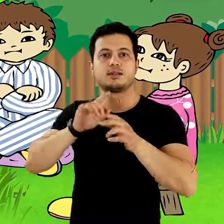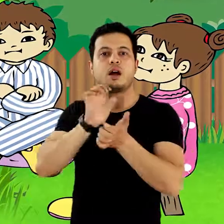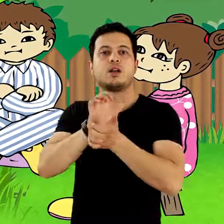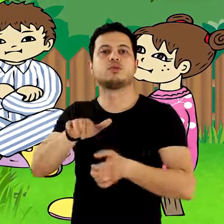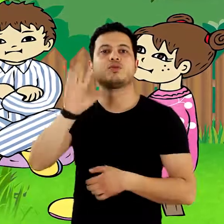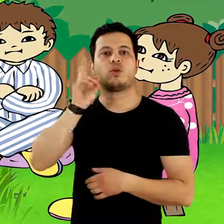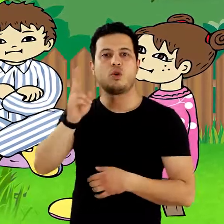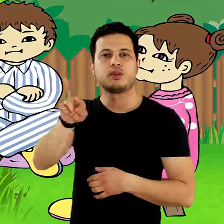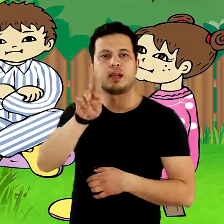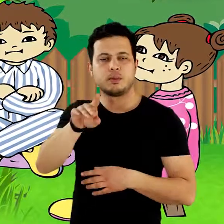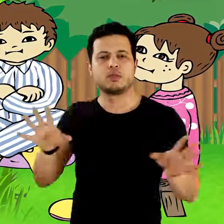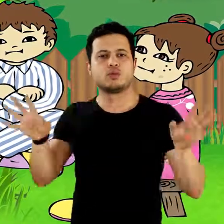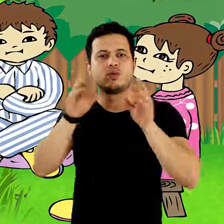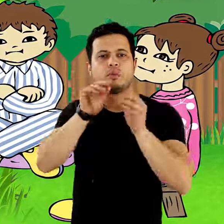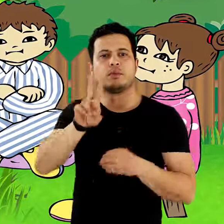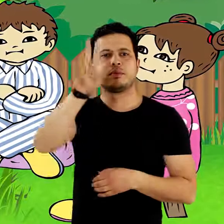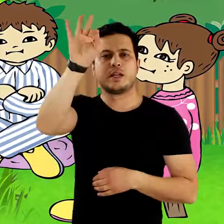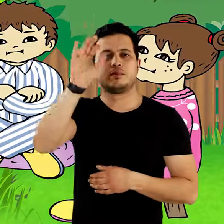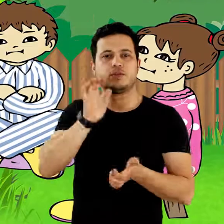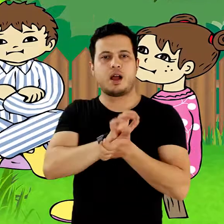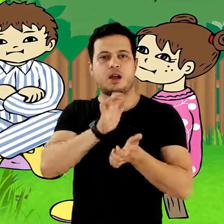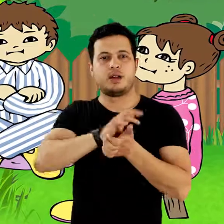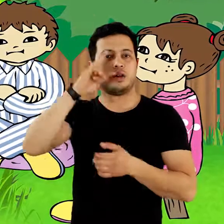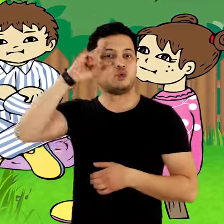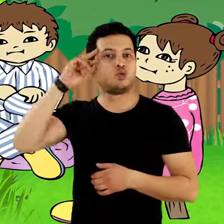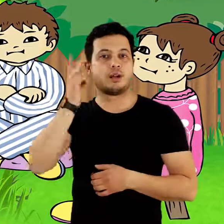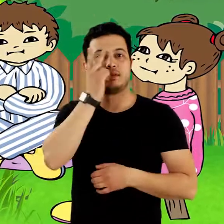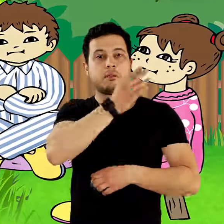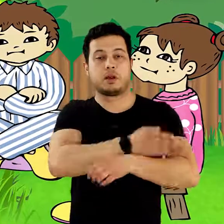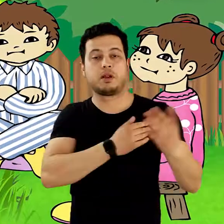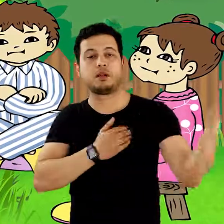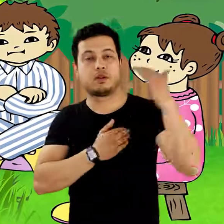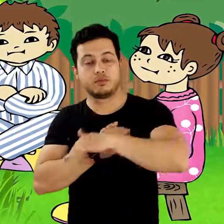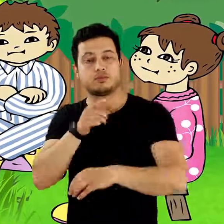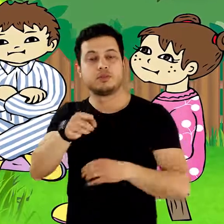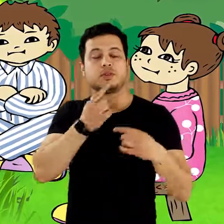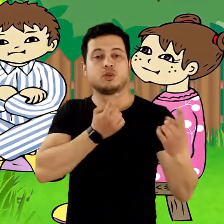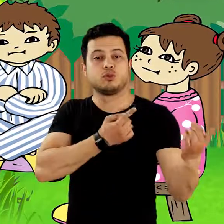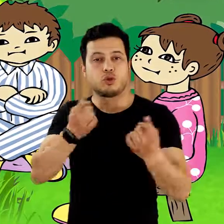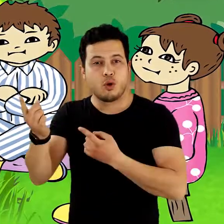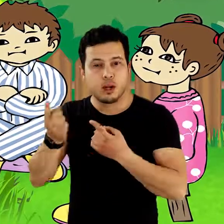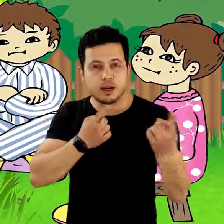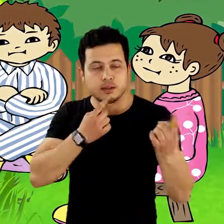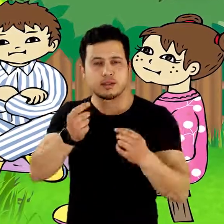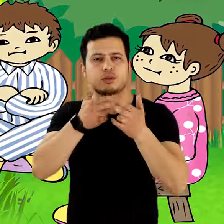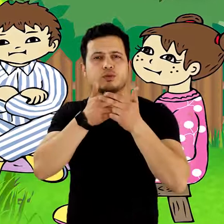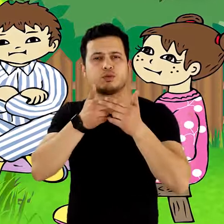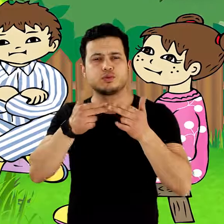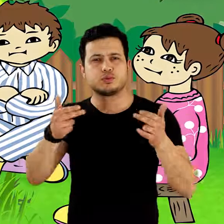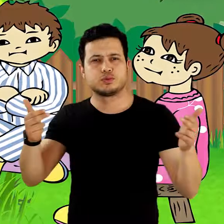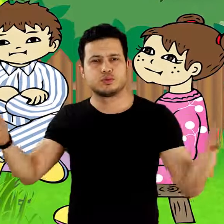Onlar gibi 70 aile daha gelmiş o zamanlar. Bunları söylerken uzunca bir